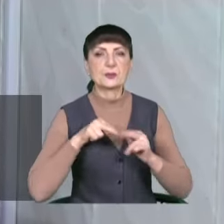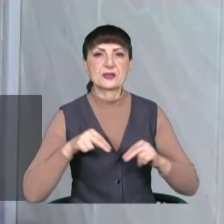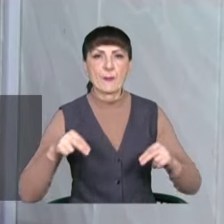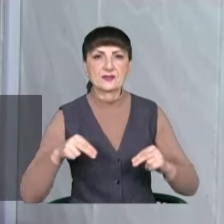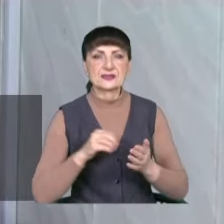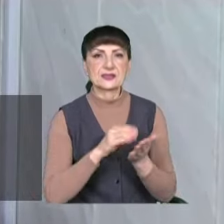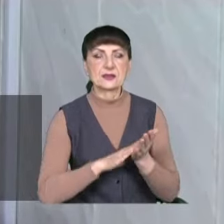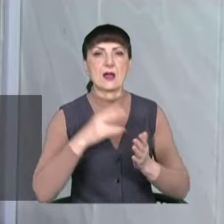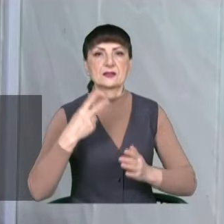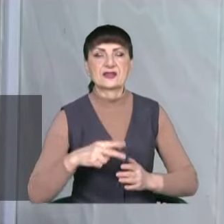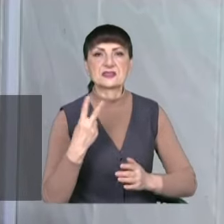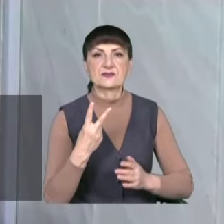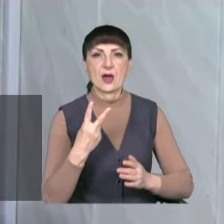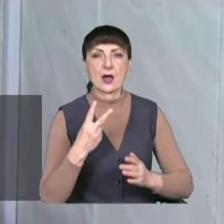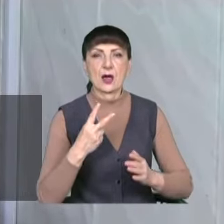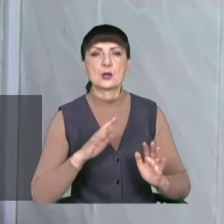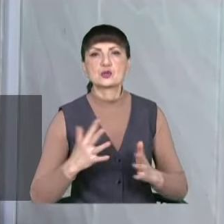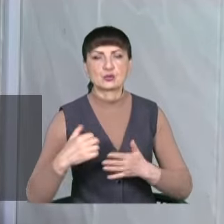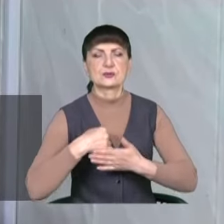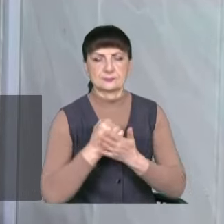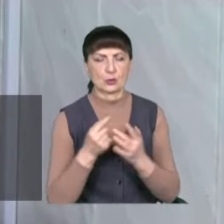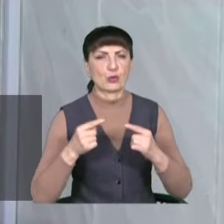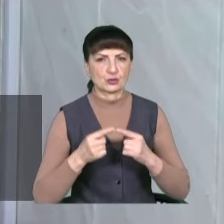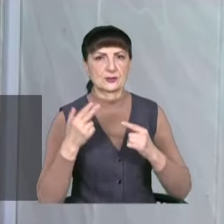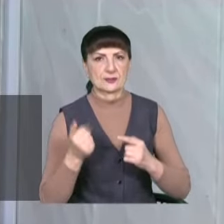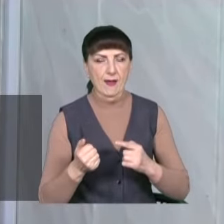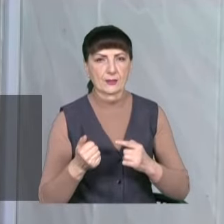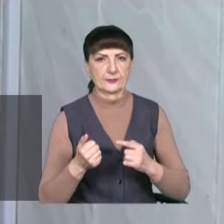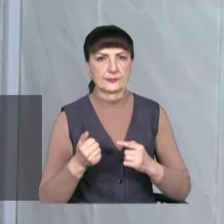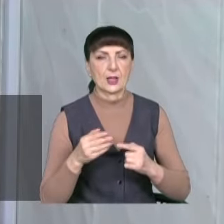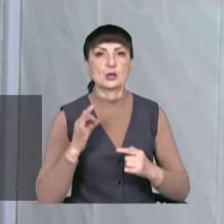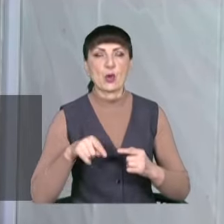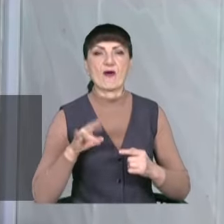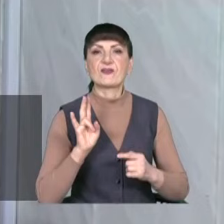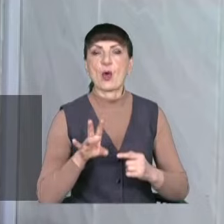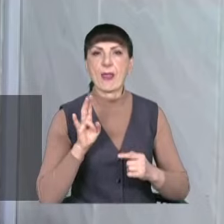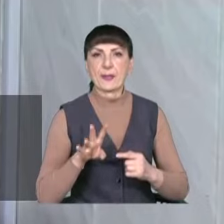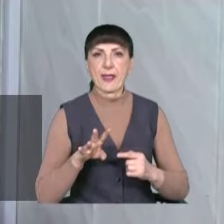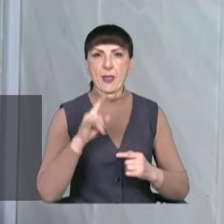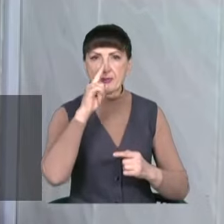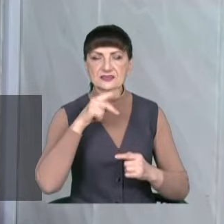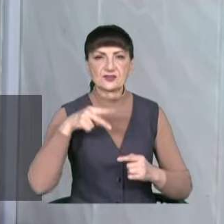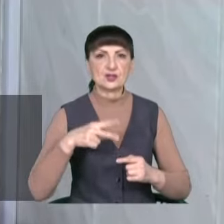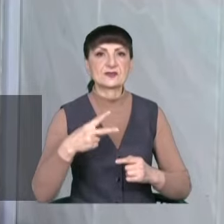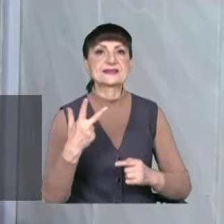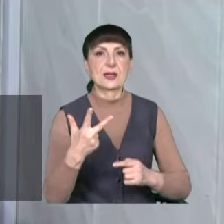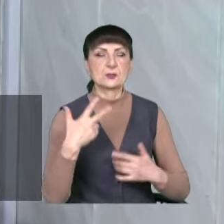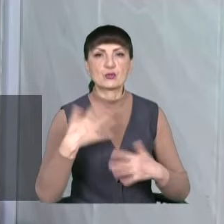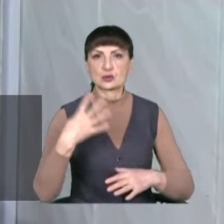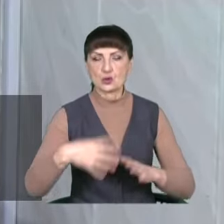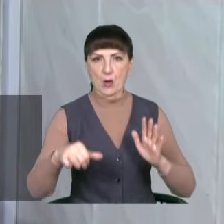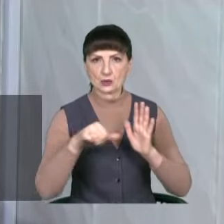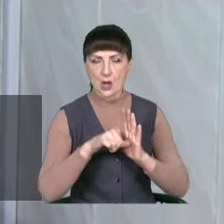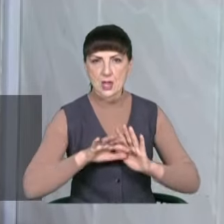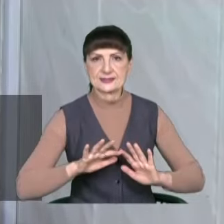зарегистрировано 22 лабораторно подтвержденных случая кори, в ноябре месяце 2023 года уже 46